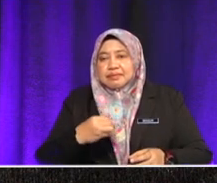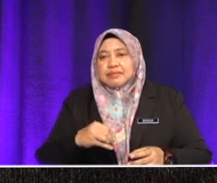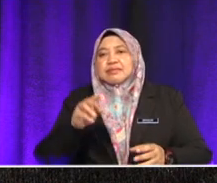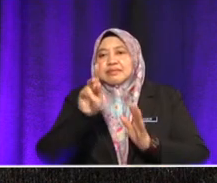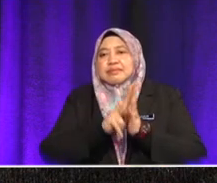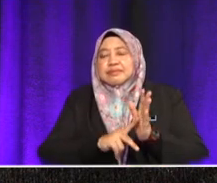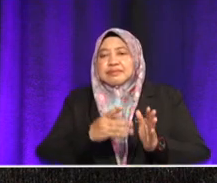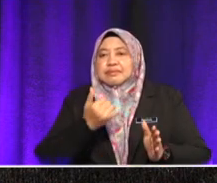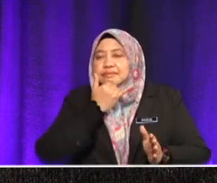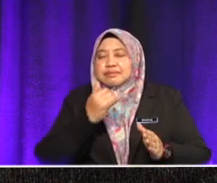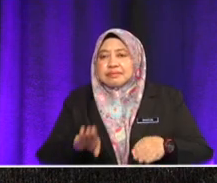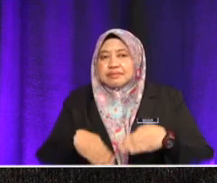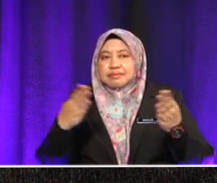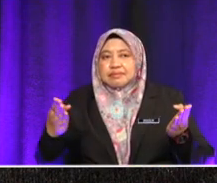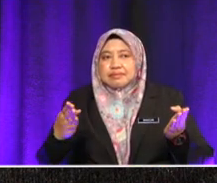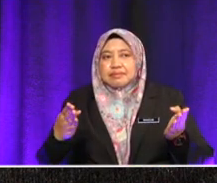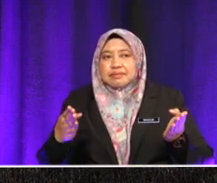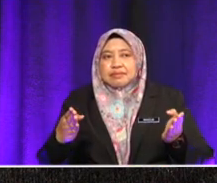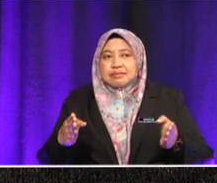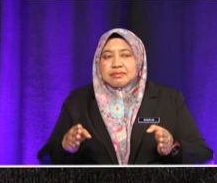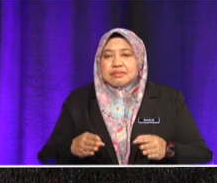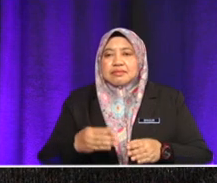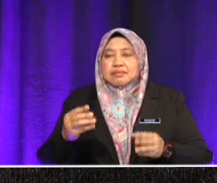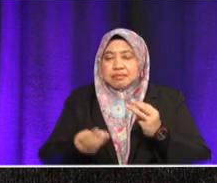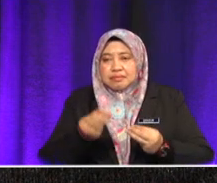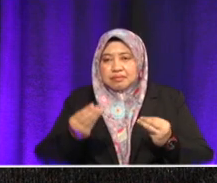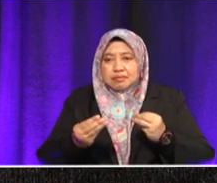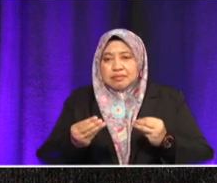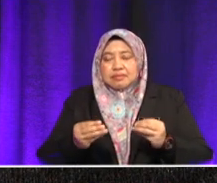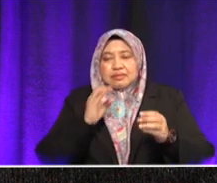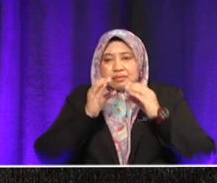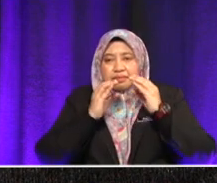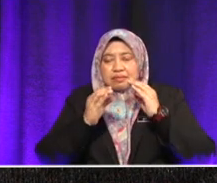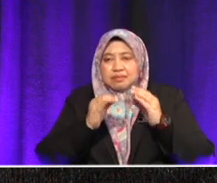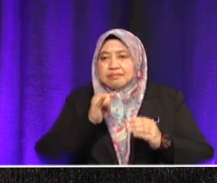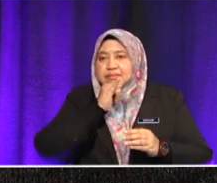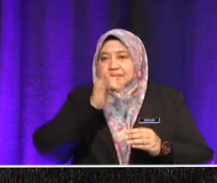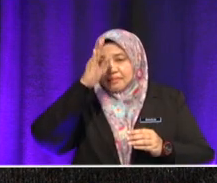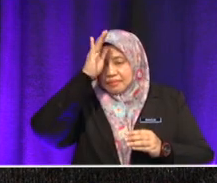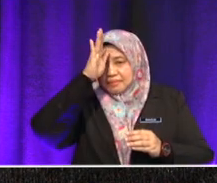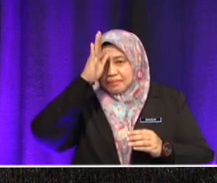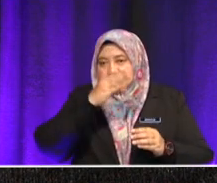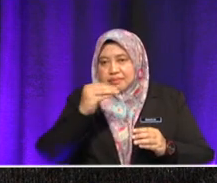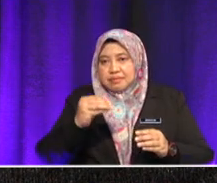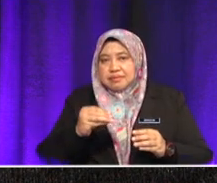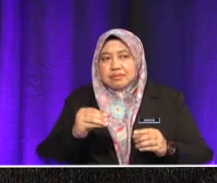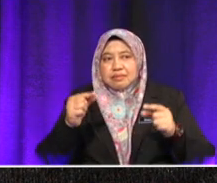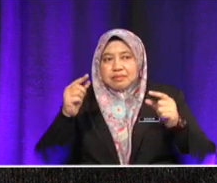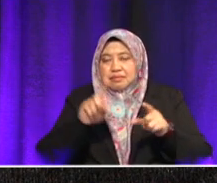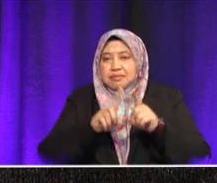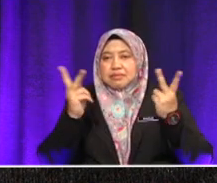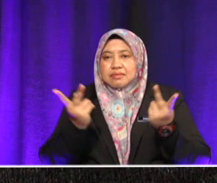sini dorongan beliau didapati mungkin keluarga tidak dramatis ya di sini